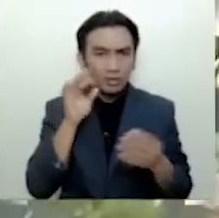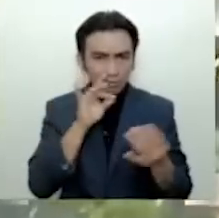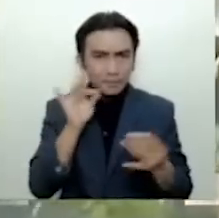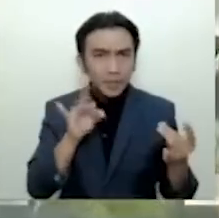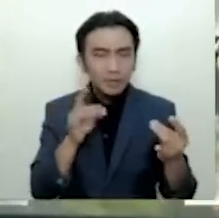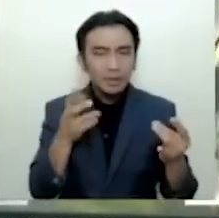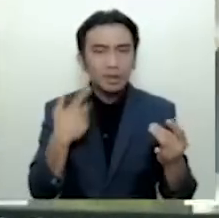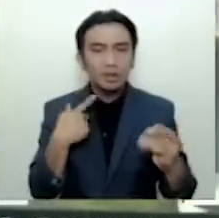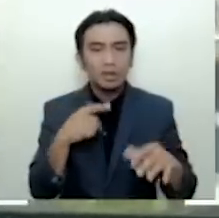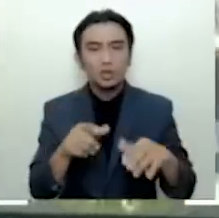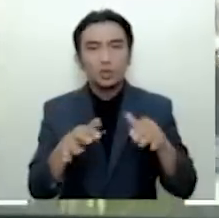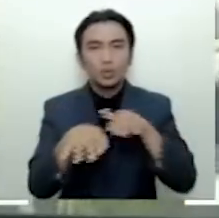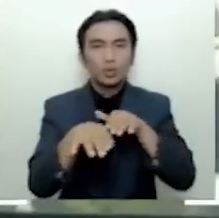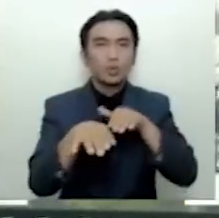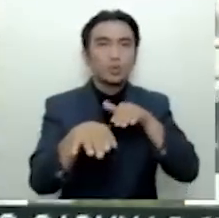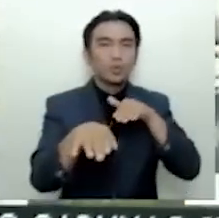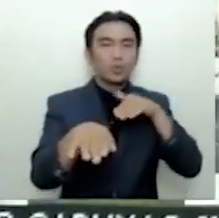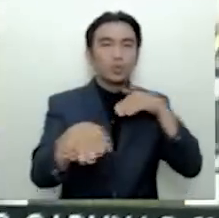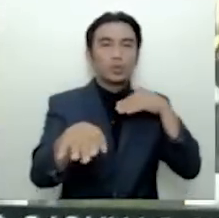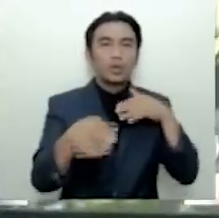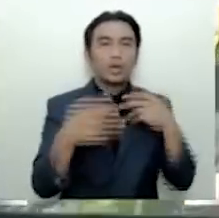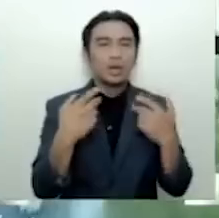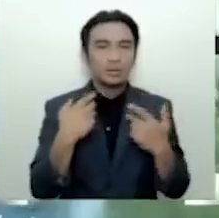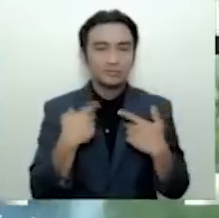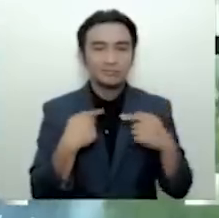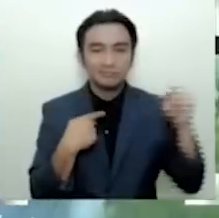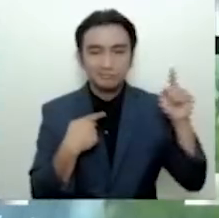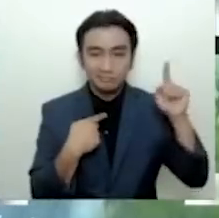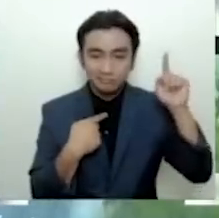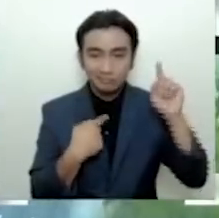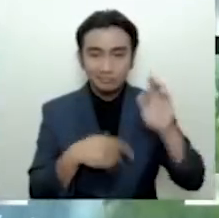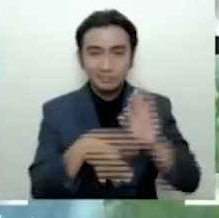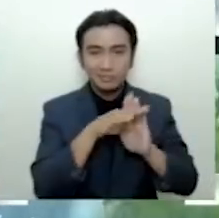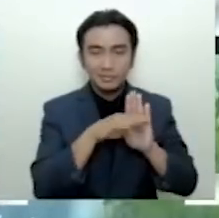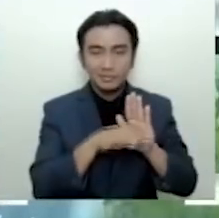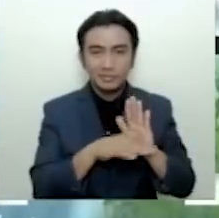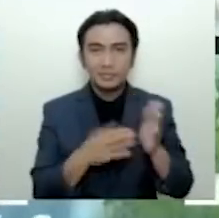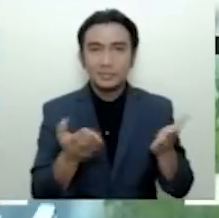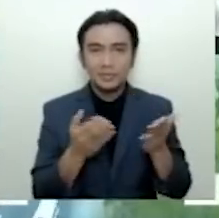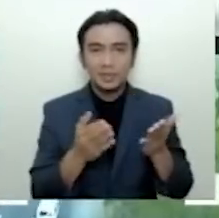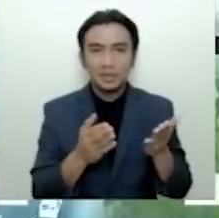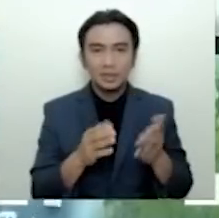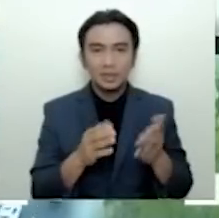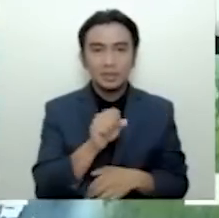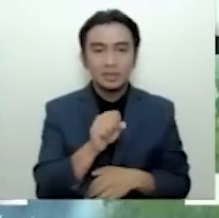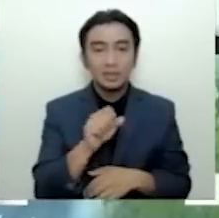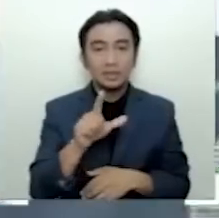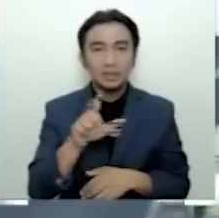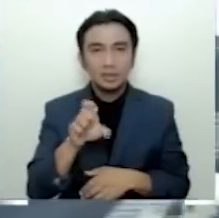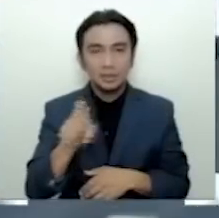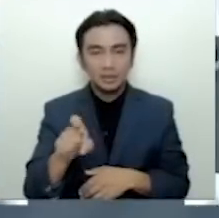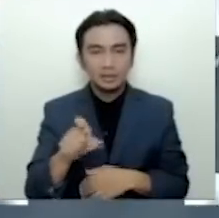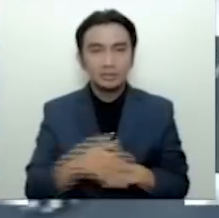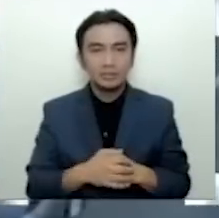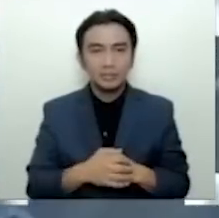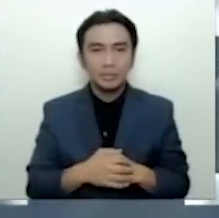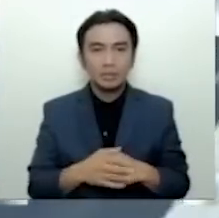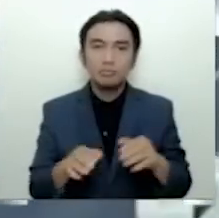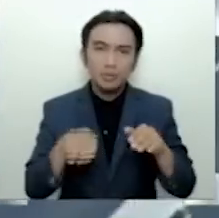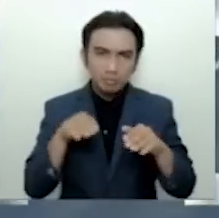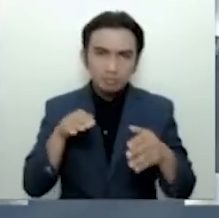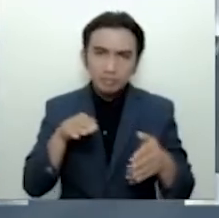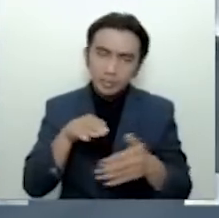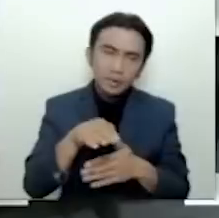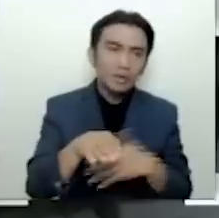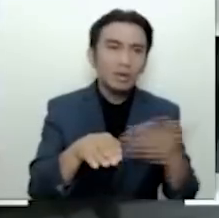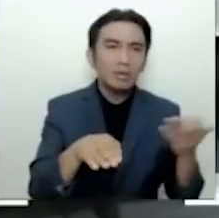ng traffic mula Susana Heights hanggang San Pedro sa South Luzon Expressway. Paglampas naman okay na.